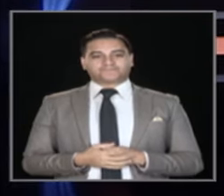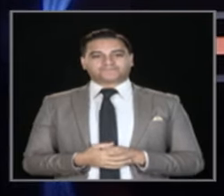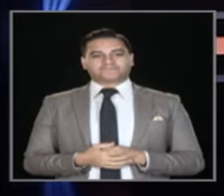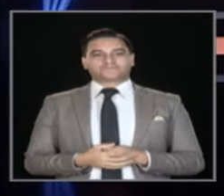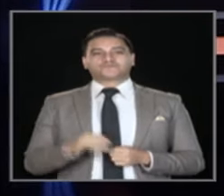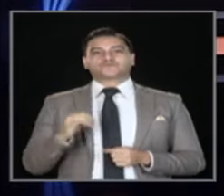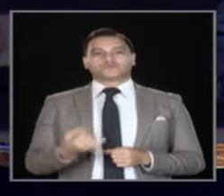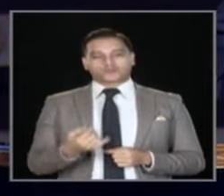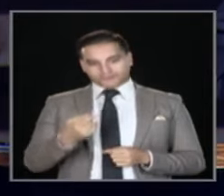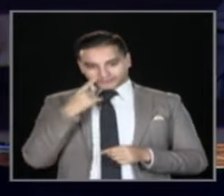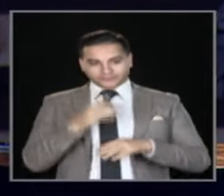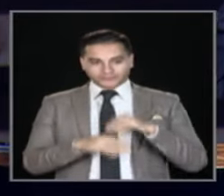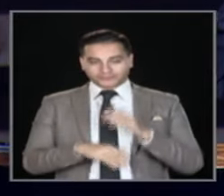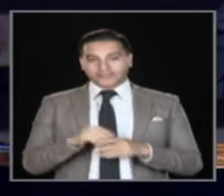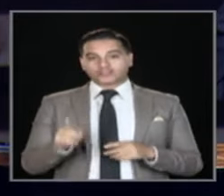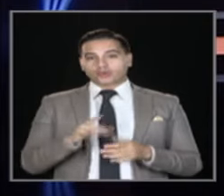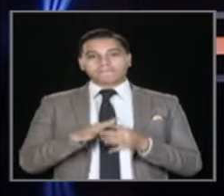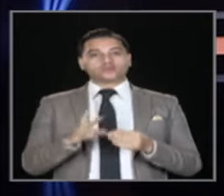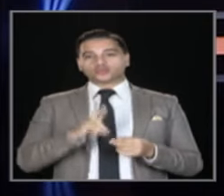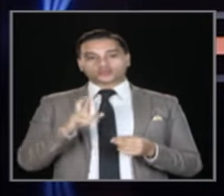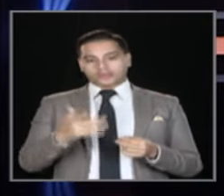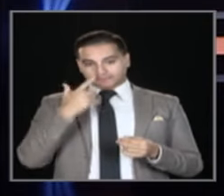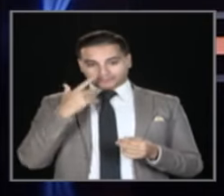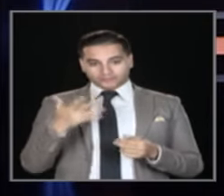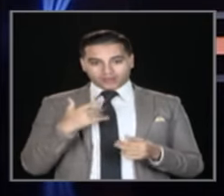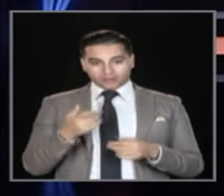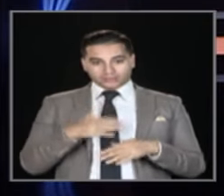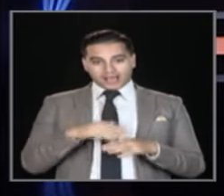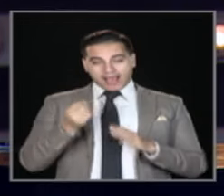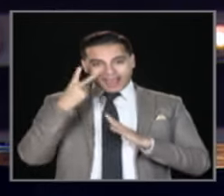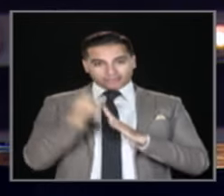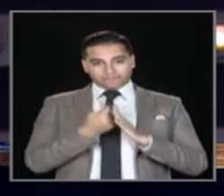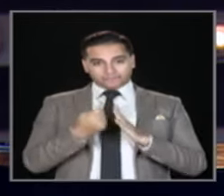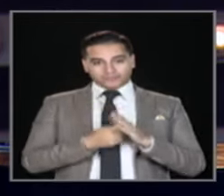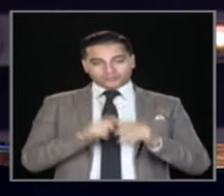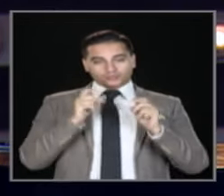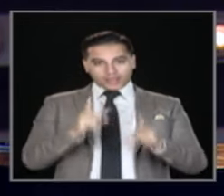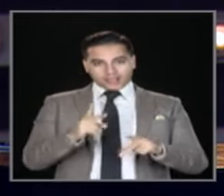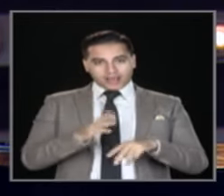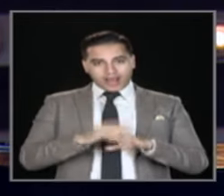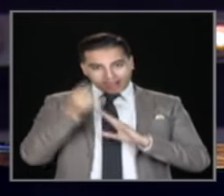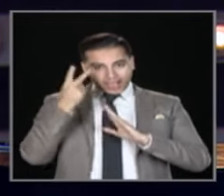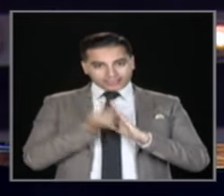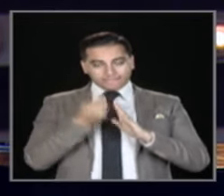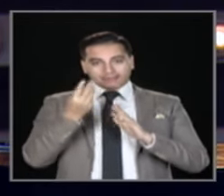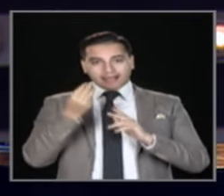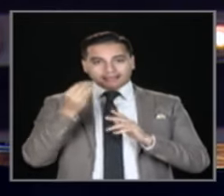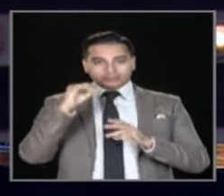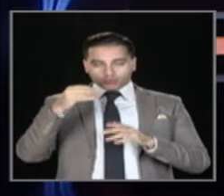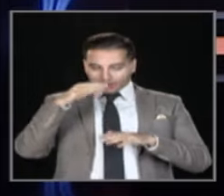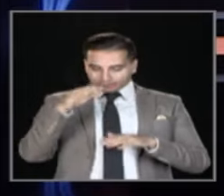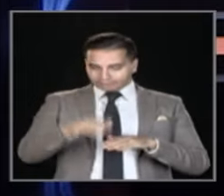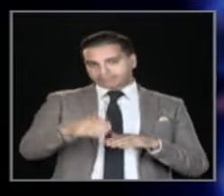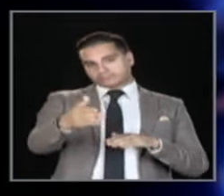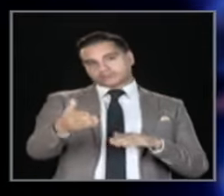فريق زيس هيختار موضوع السؤال ايه؟ ادب ان شاء الله. ادب. سؤال في الادب ب30 نقطة، دوسوا على